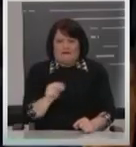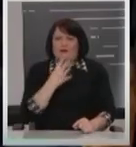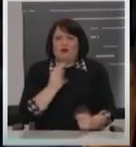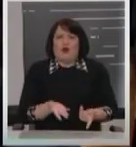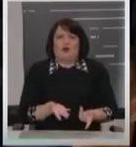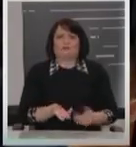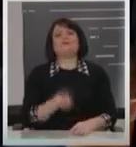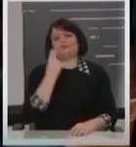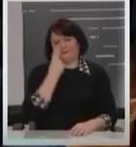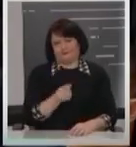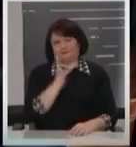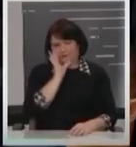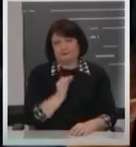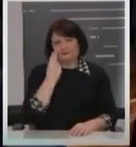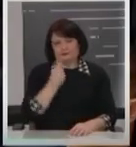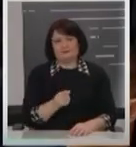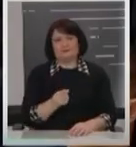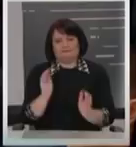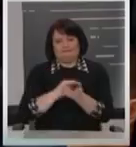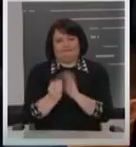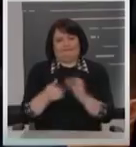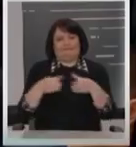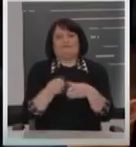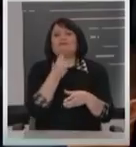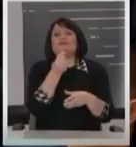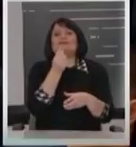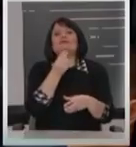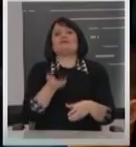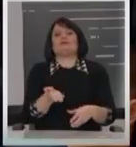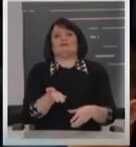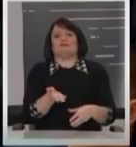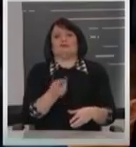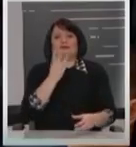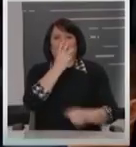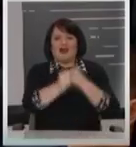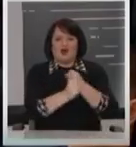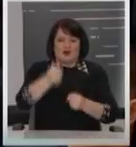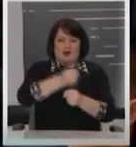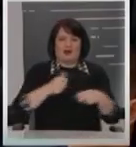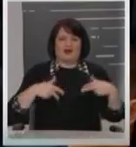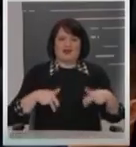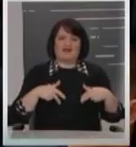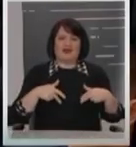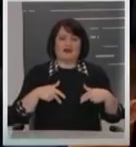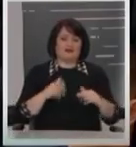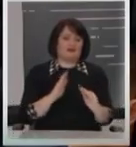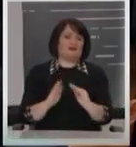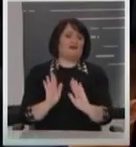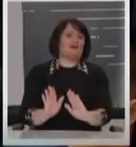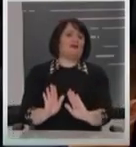φανερό. Έχουμε ένα καρτέλ τροφίμων, το οποίο είστε 3 χρόνια κυβέρνηση και δεν το αγγίξατε